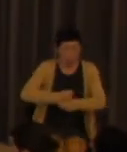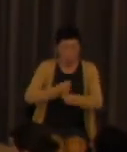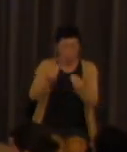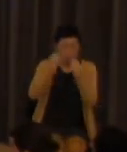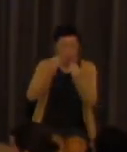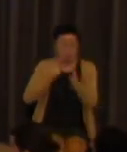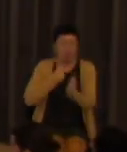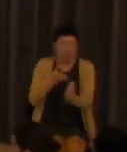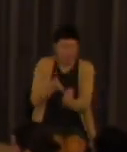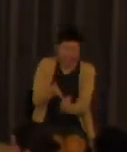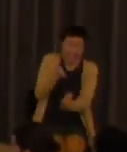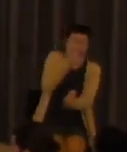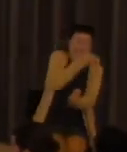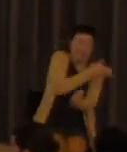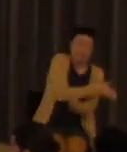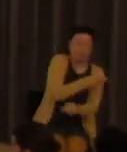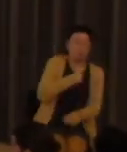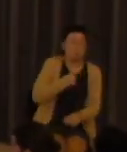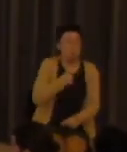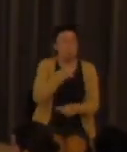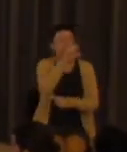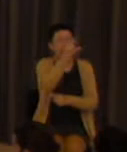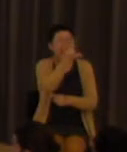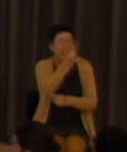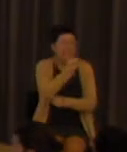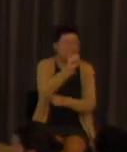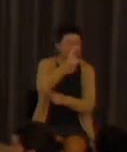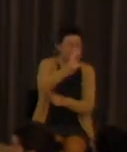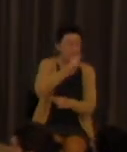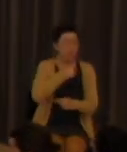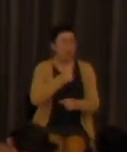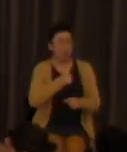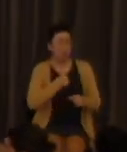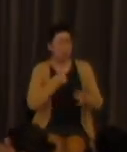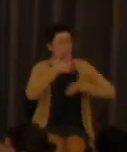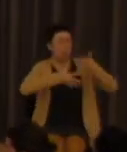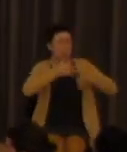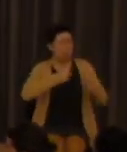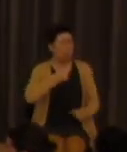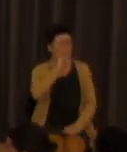abans d'això jo no utilitzava molt la llengua de signes i parlava més, i ara